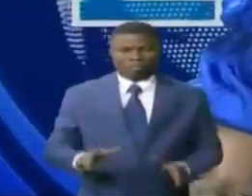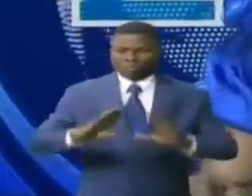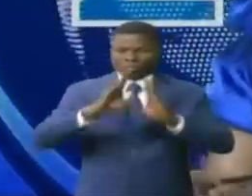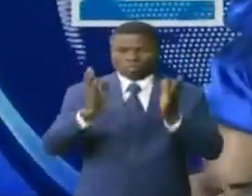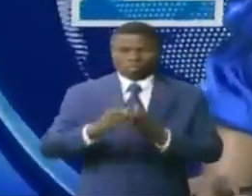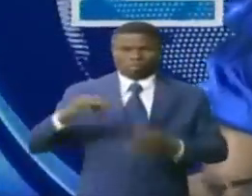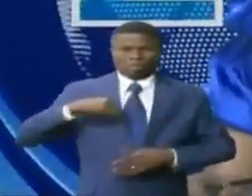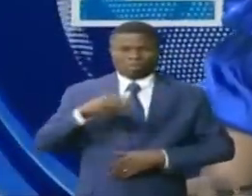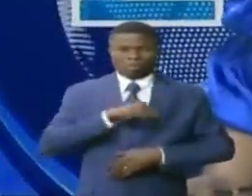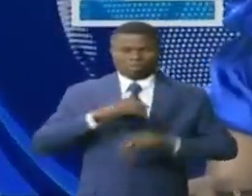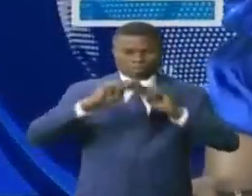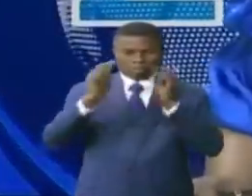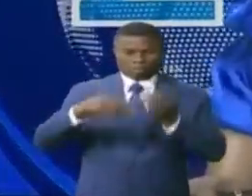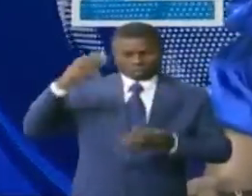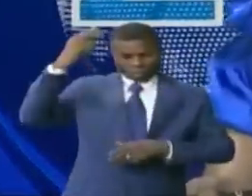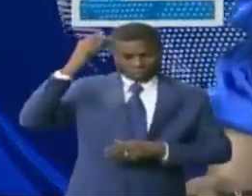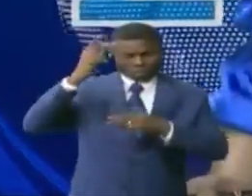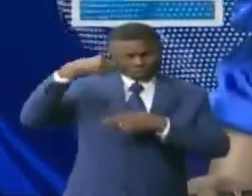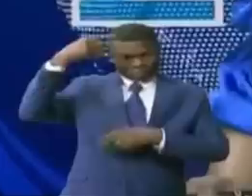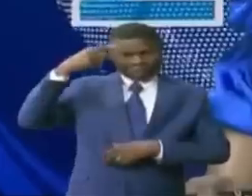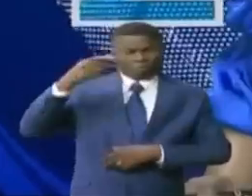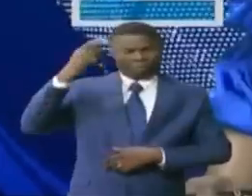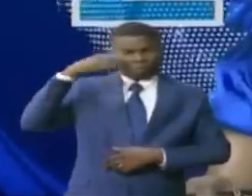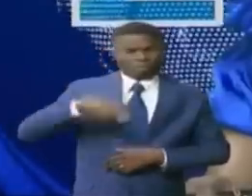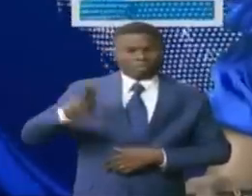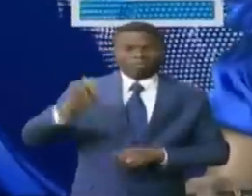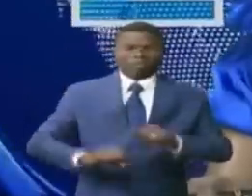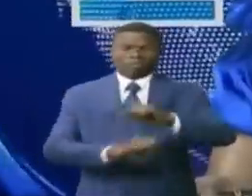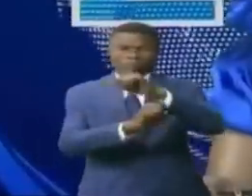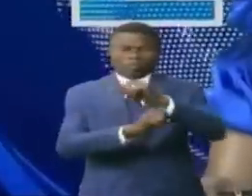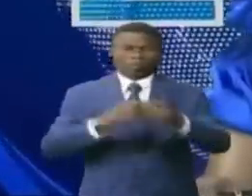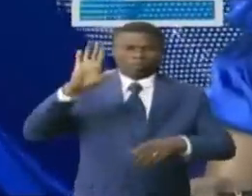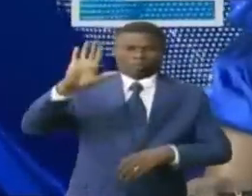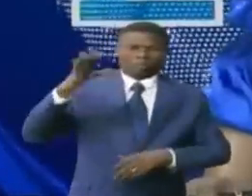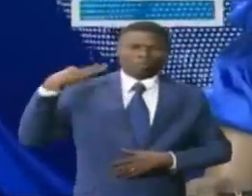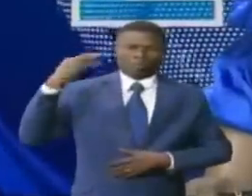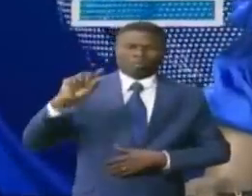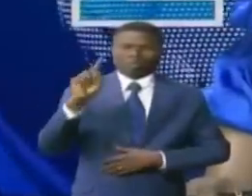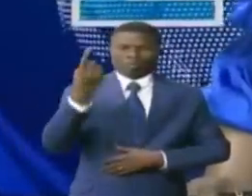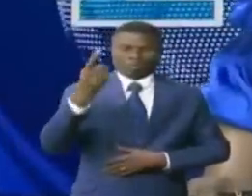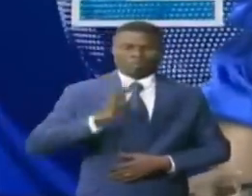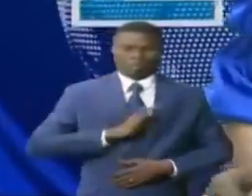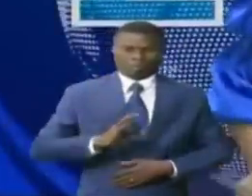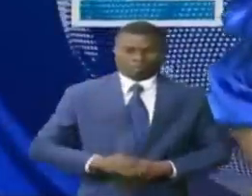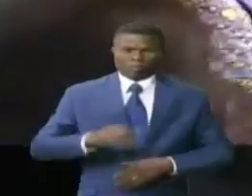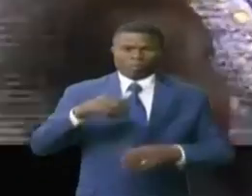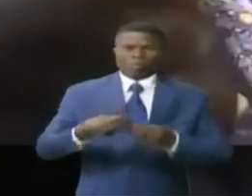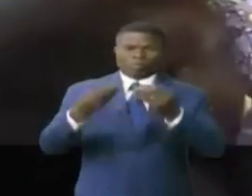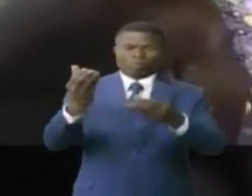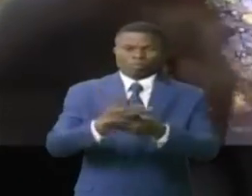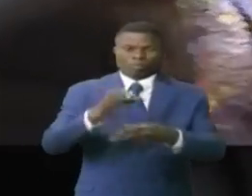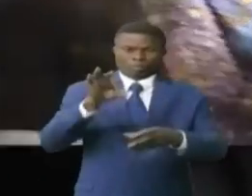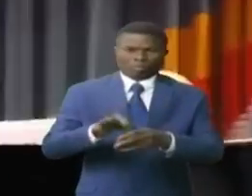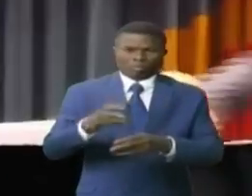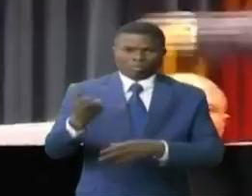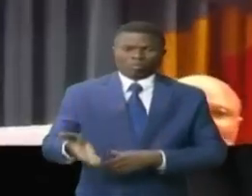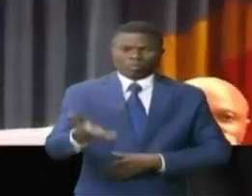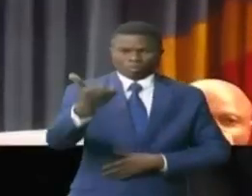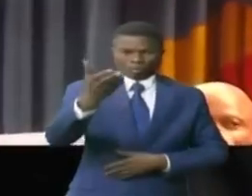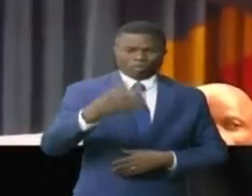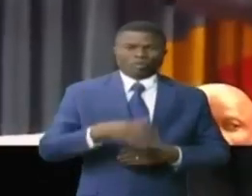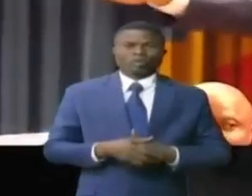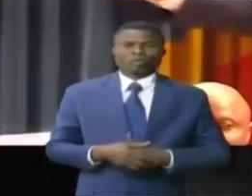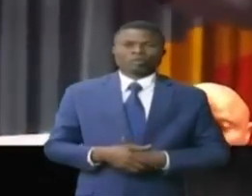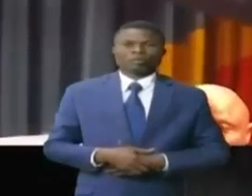les membres de cette plateforme présidentielle à accompagner leur candidat unique. Sylvie Moyembo. Ce jeudi